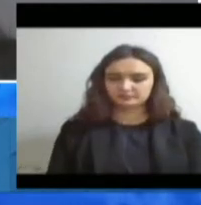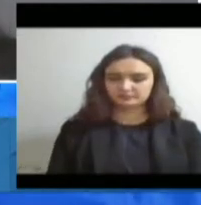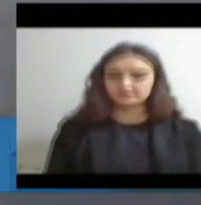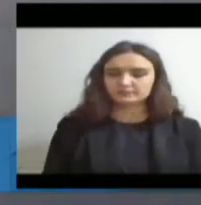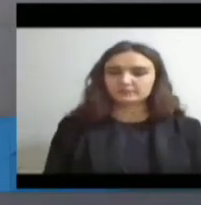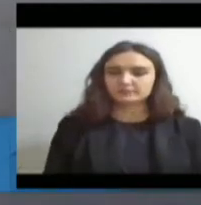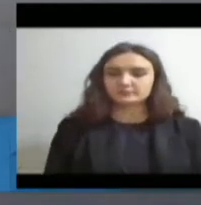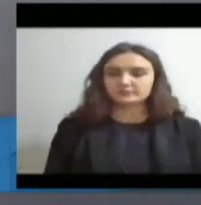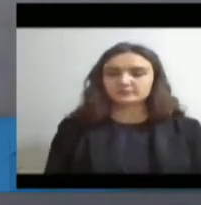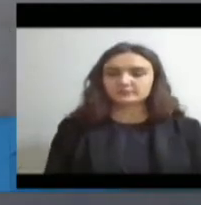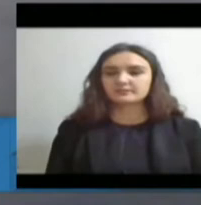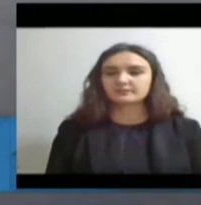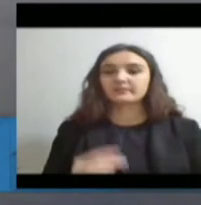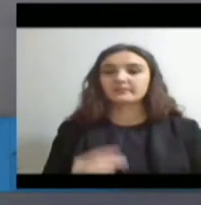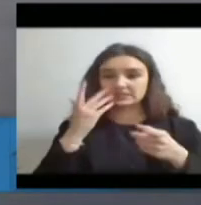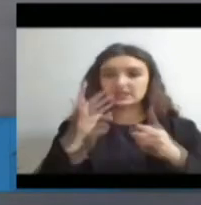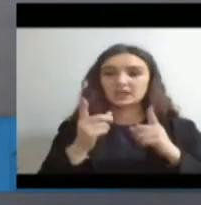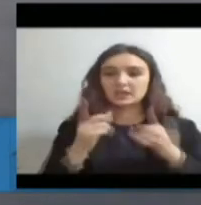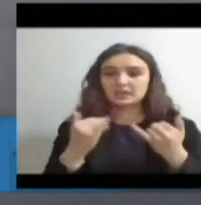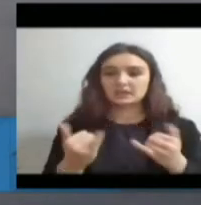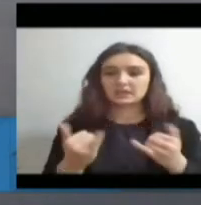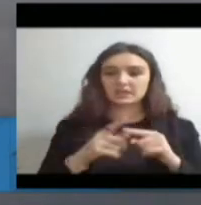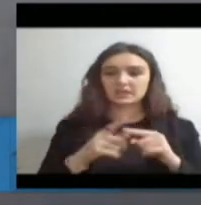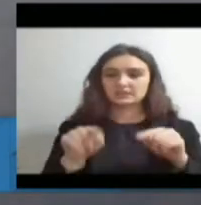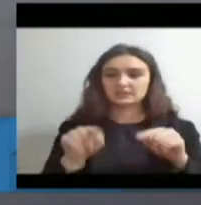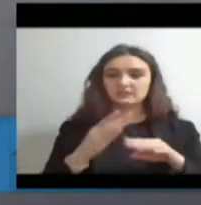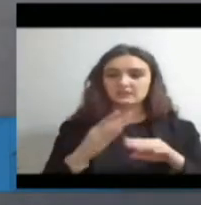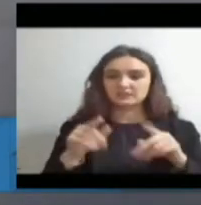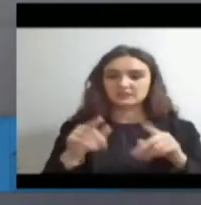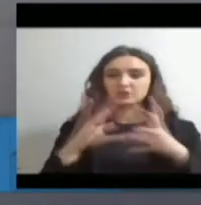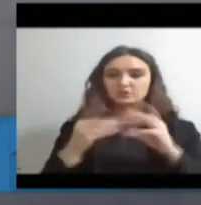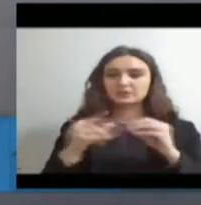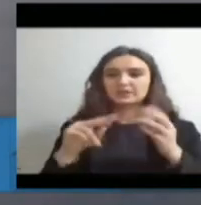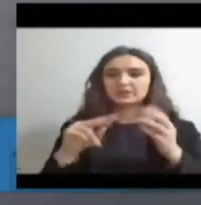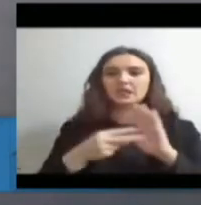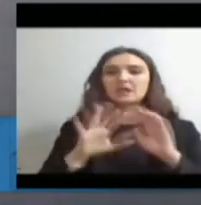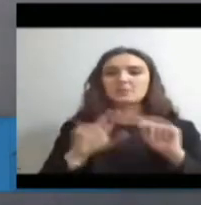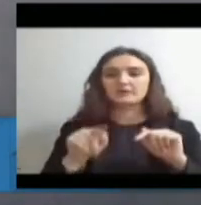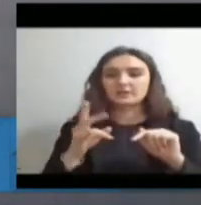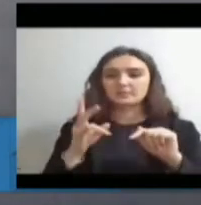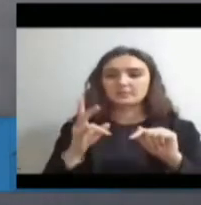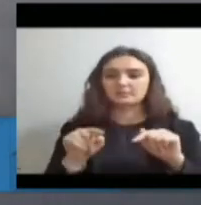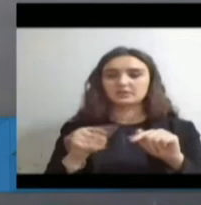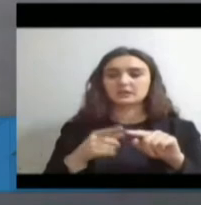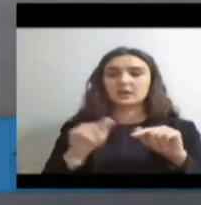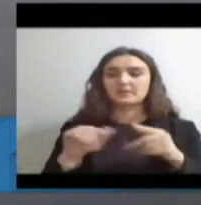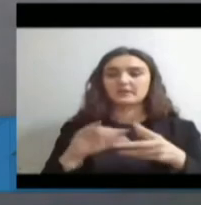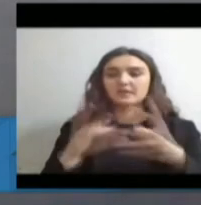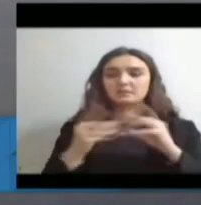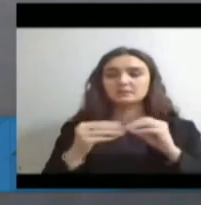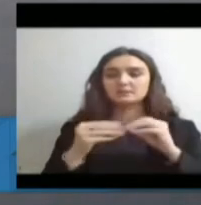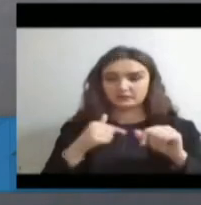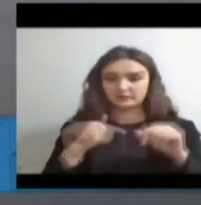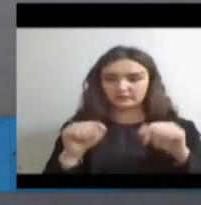ახლა გვაქვს და ეს მოცემულობა აბსოლუტურად დაუგეგმავი იყო, თუმცა ამ ყველაფრიდან ჩვენ შეგვიძლია